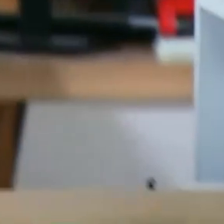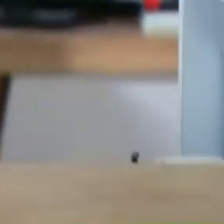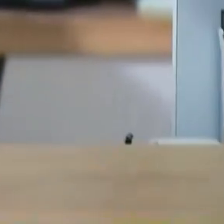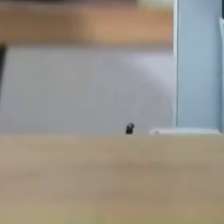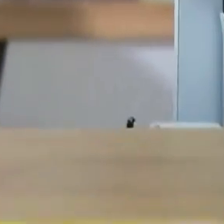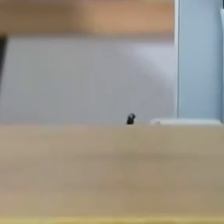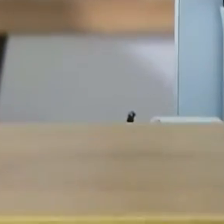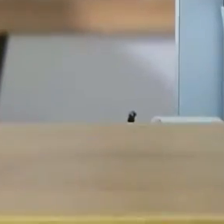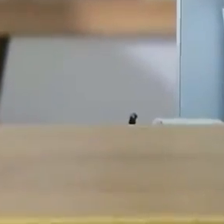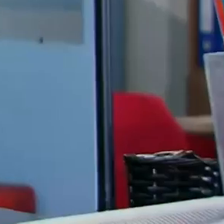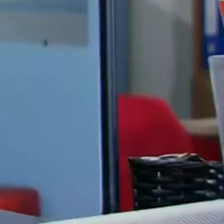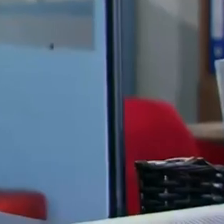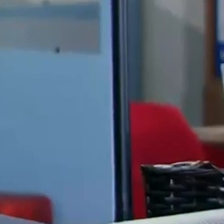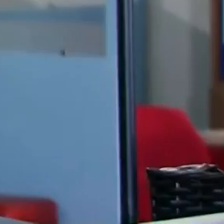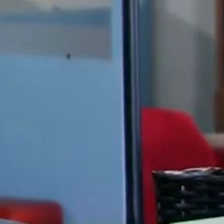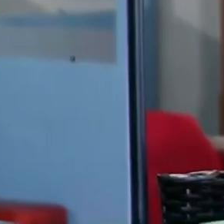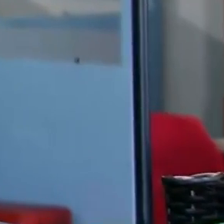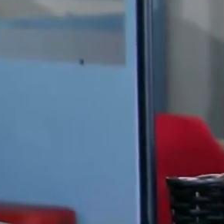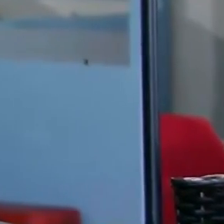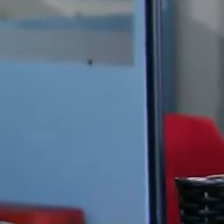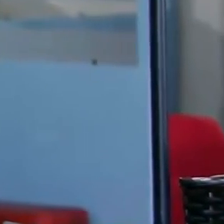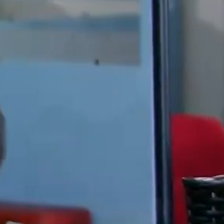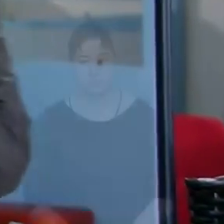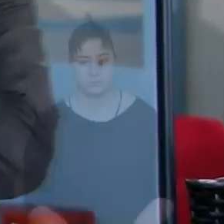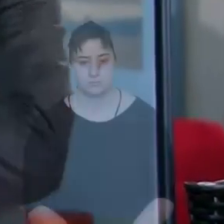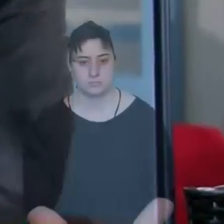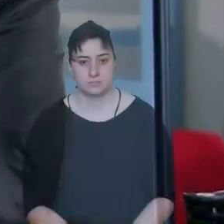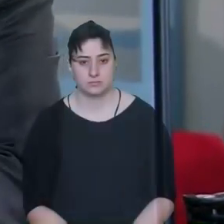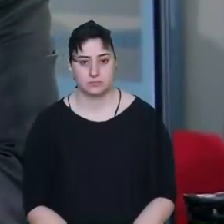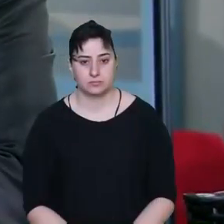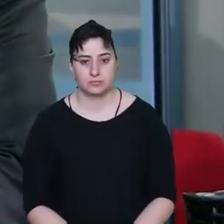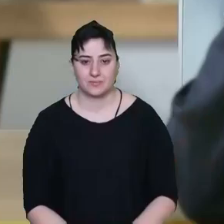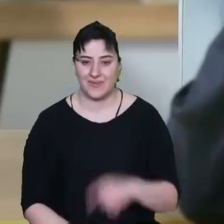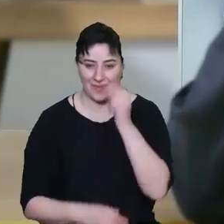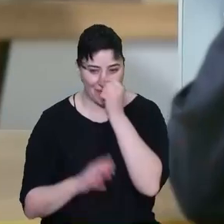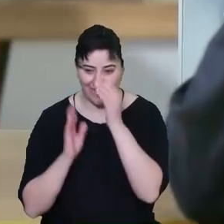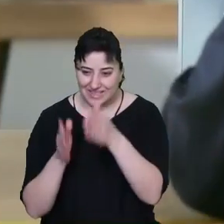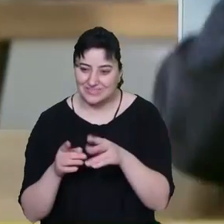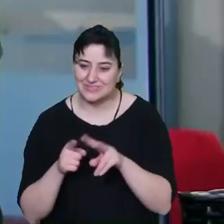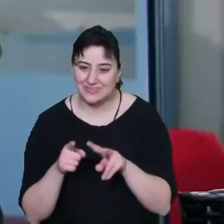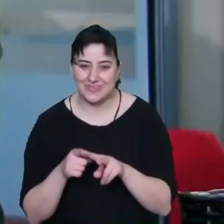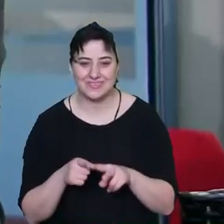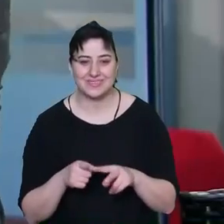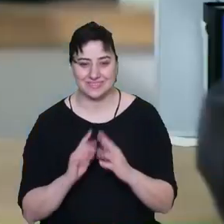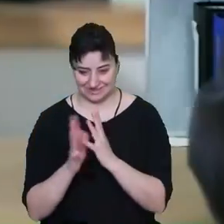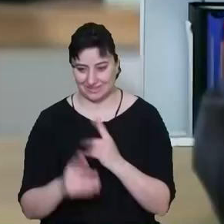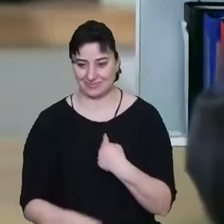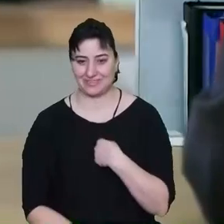numara yandı. Elinde numarasıyla müdür yanaştı bankoya. Kolay gelsin Nurhan'cığım. Sıra